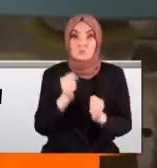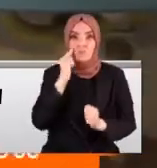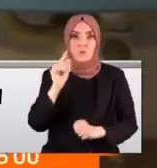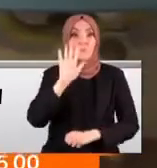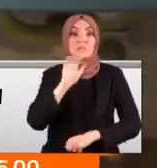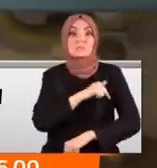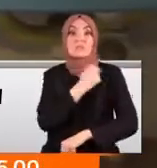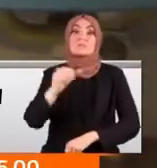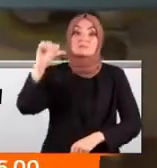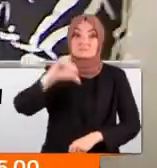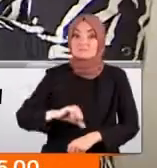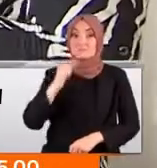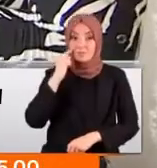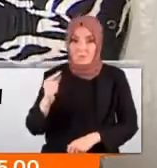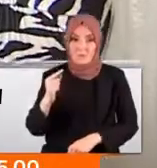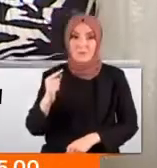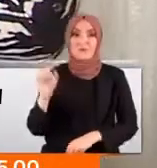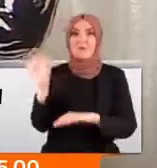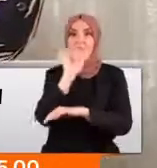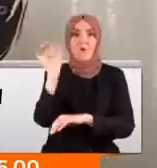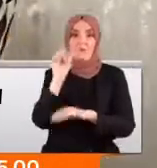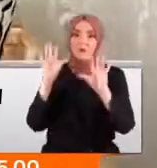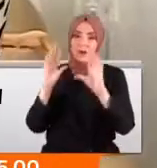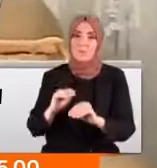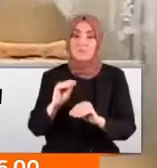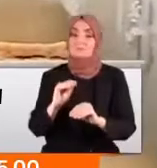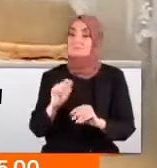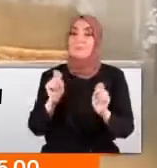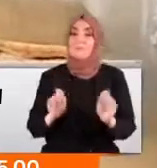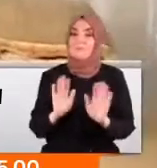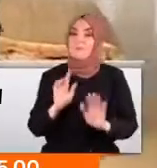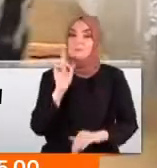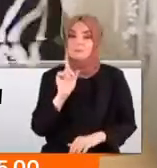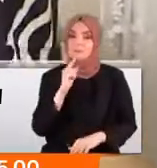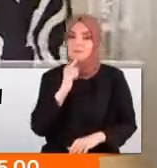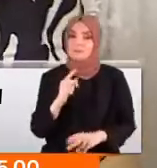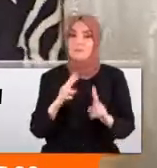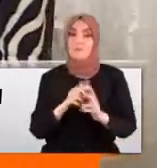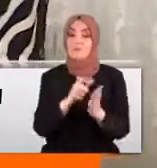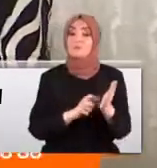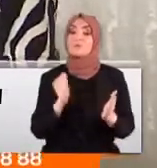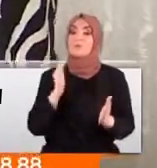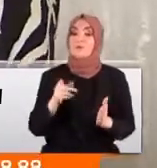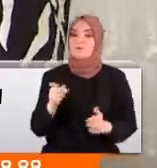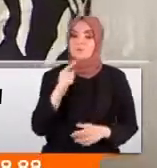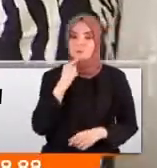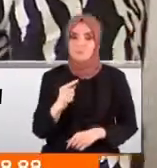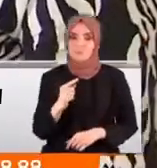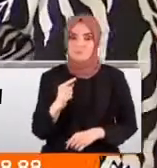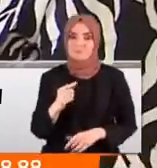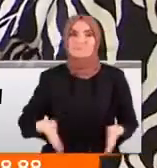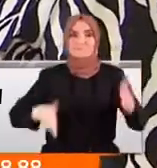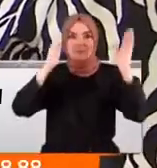faturada 85 liraya düşecek. Eğer binamızda yalıtım yoksa ne olacak? Yalıtım yoksa tabii ki ısı kaybı çok fazla